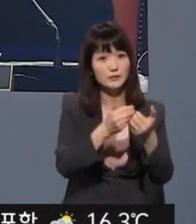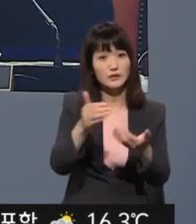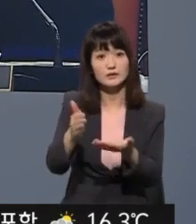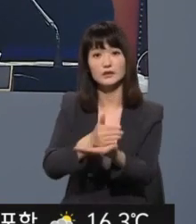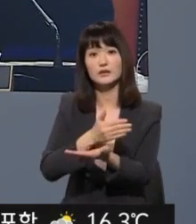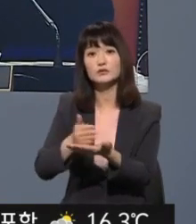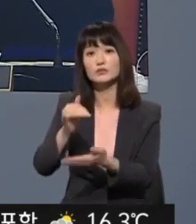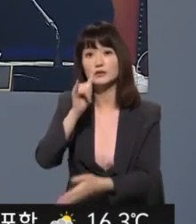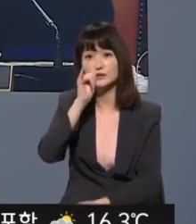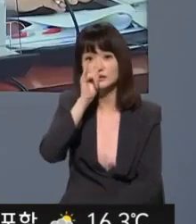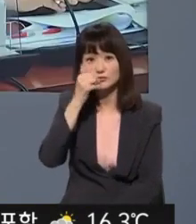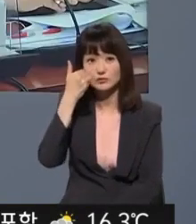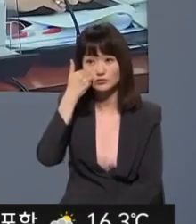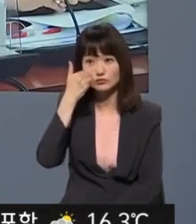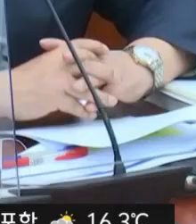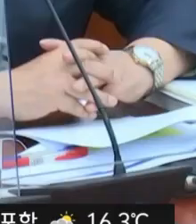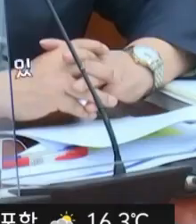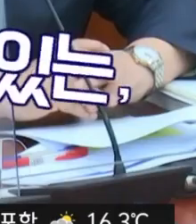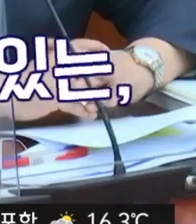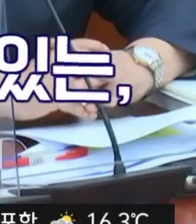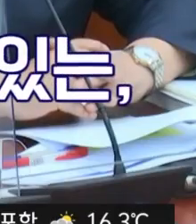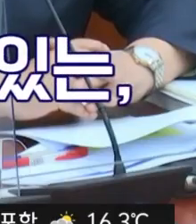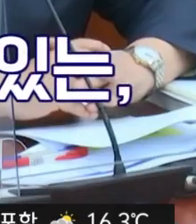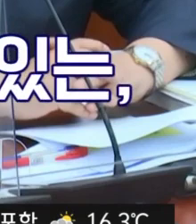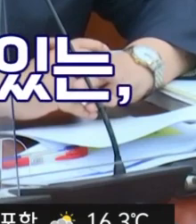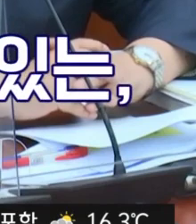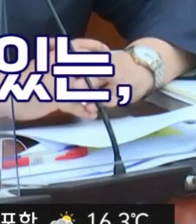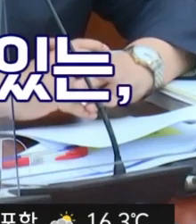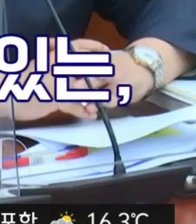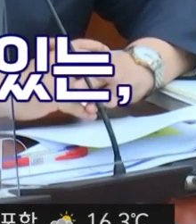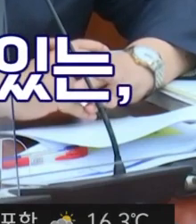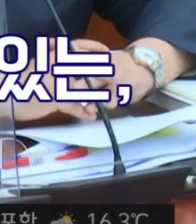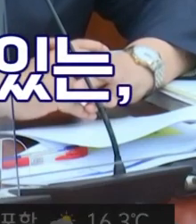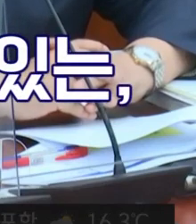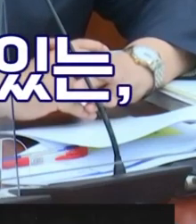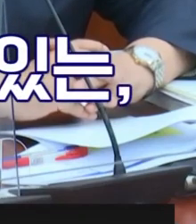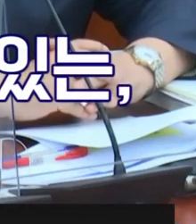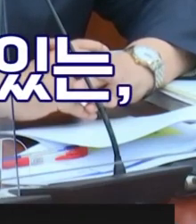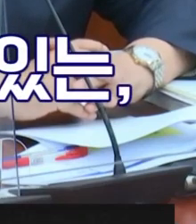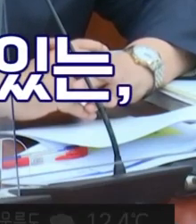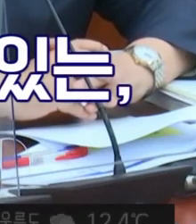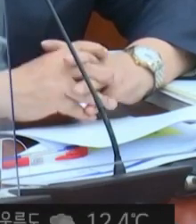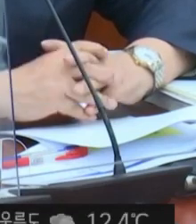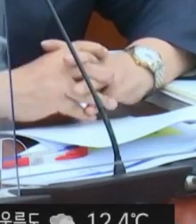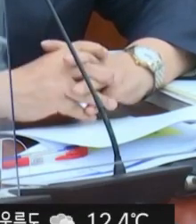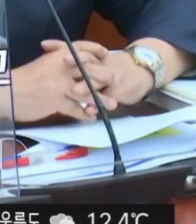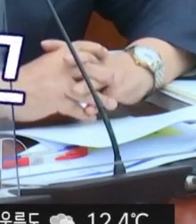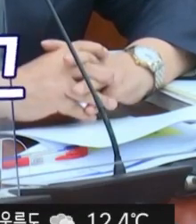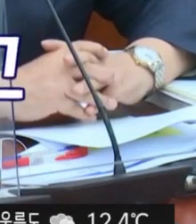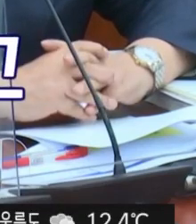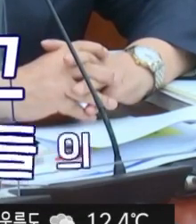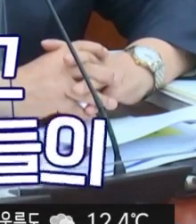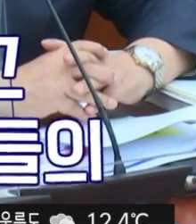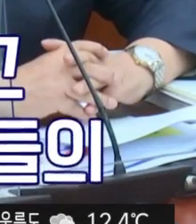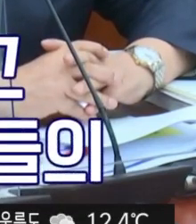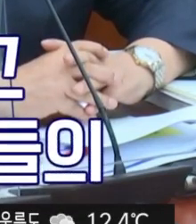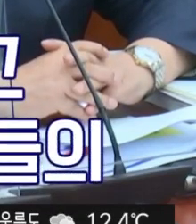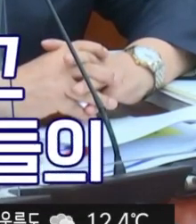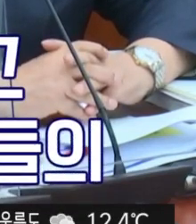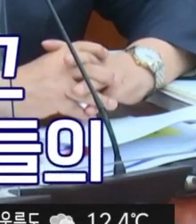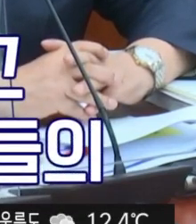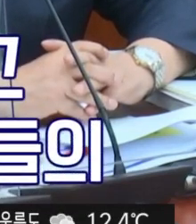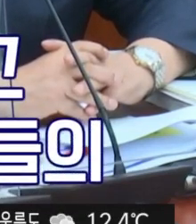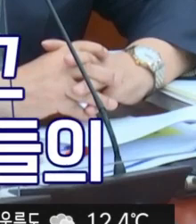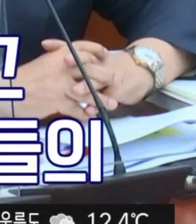따로 있었습니다. 전 세계에 지금 BTS가 흘리고 뿌리고 있는 한류 힘. BTS는 국가적 보물로